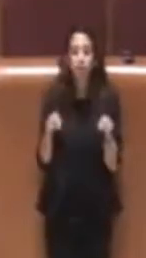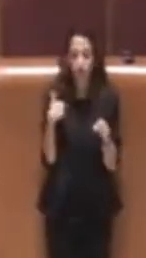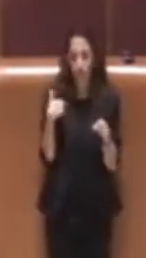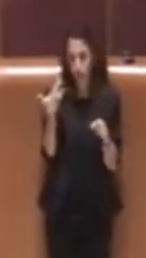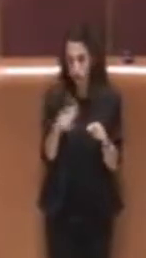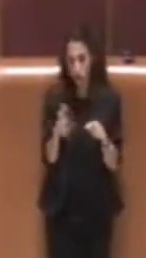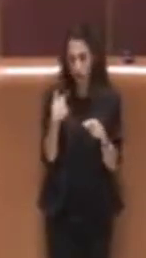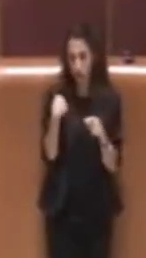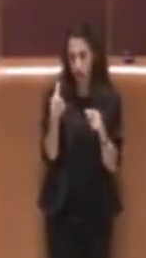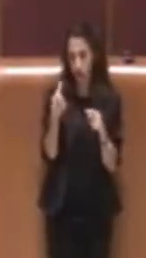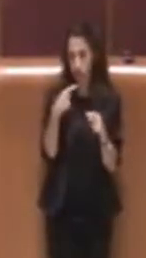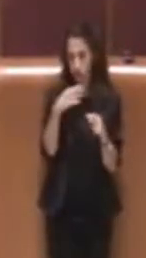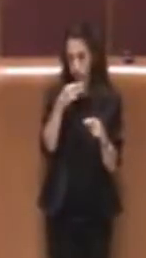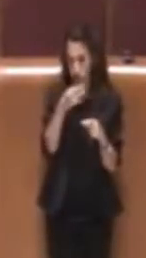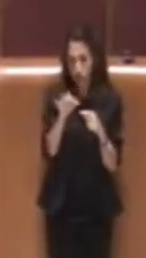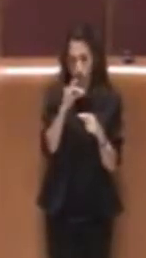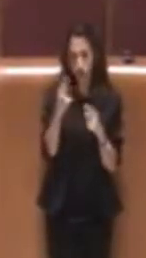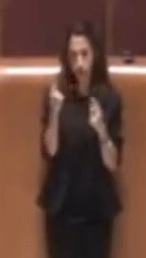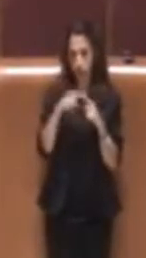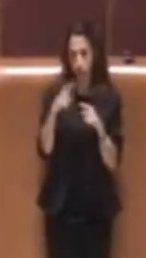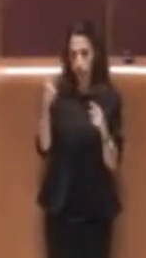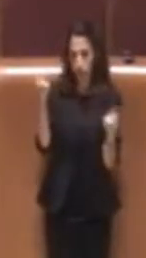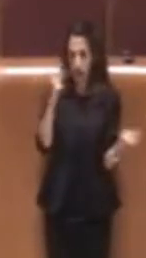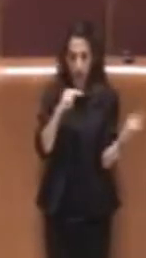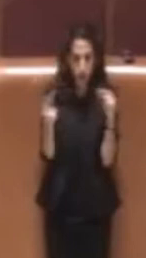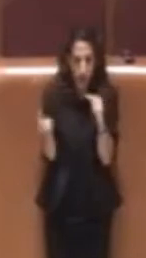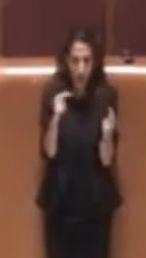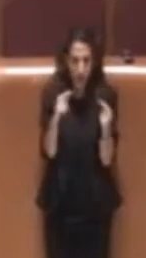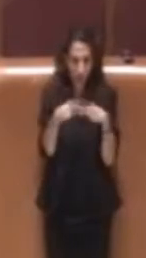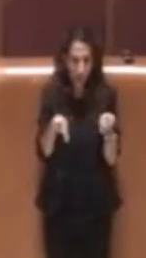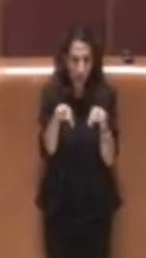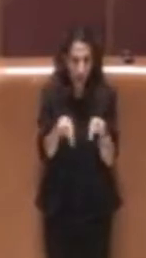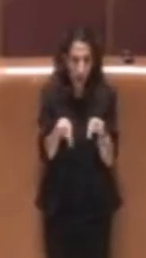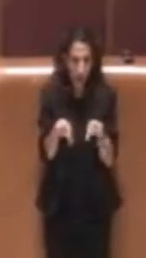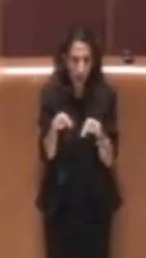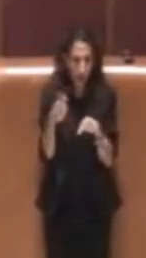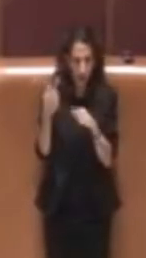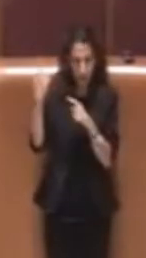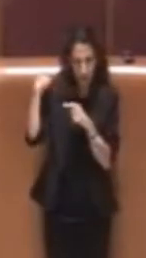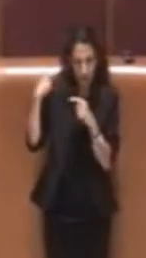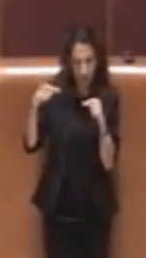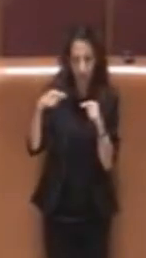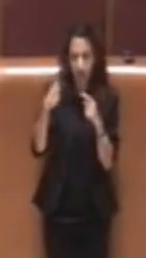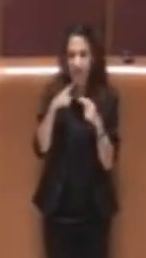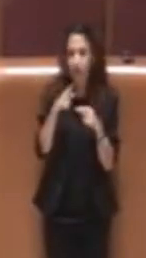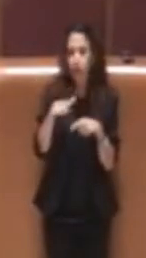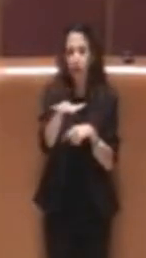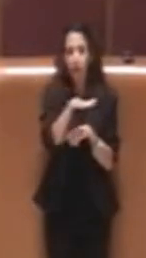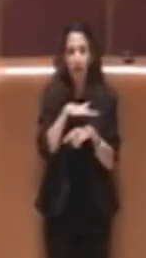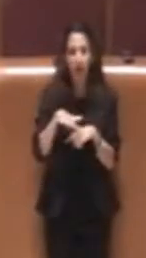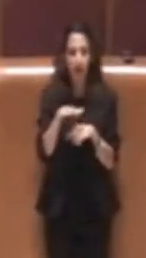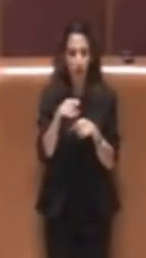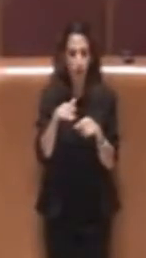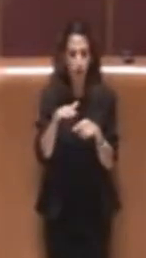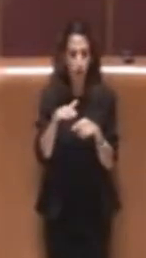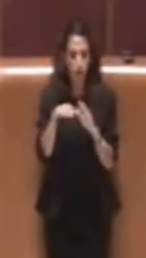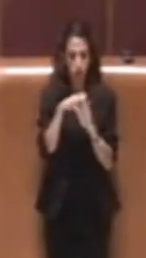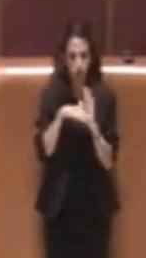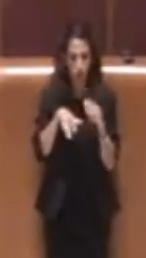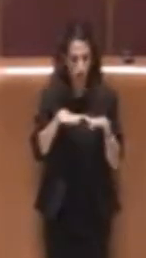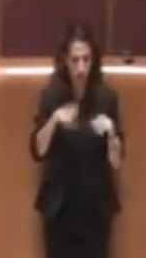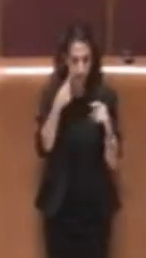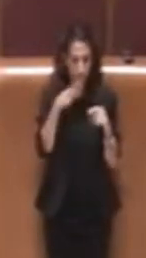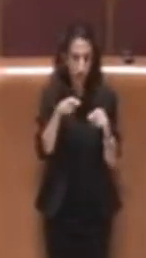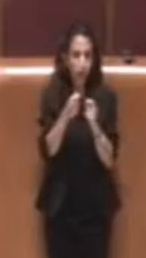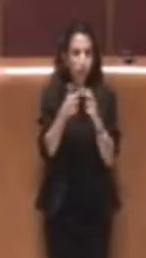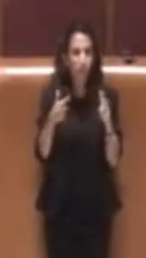attraverso il dibattito che c'è stato in quest'Aula relativamente all'adozione del piano urbano della mobilità sostenibile, è una visione di